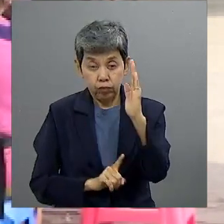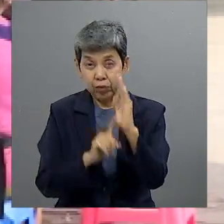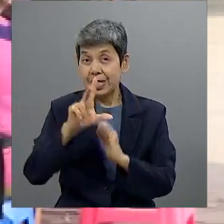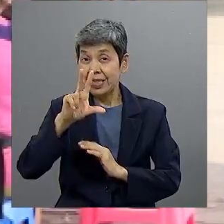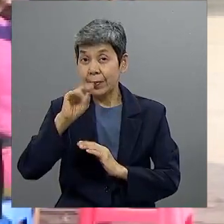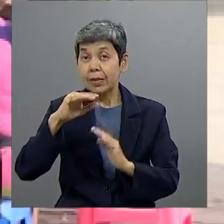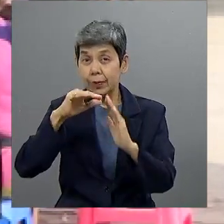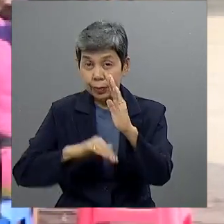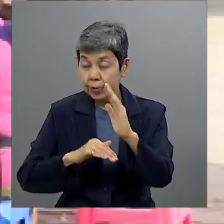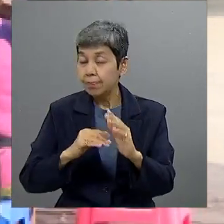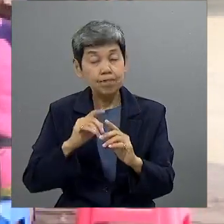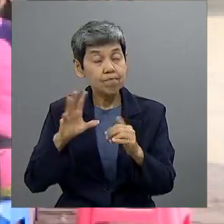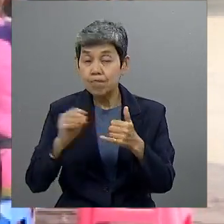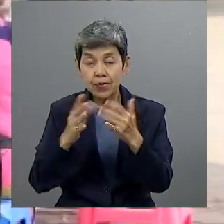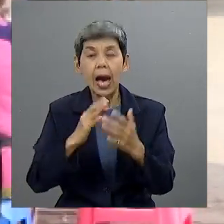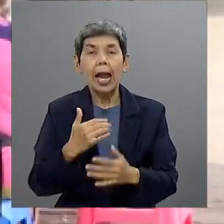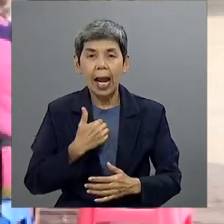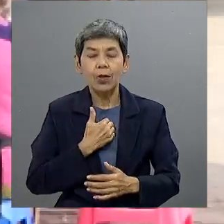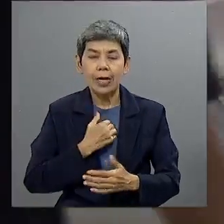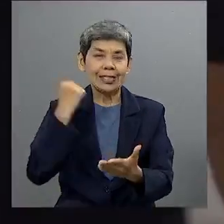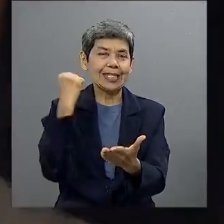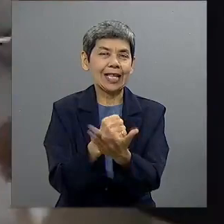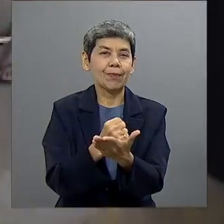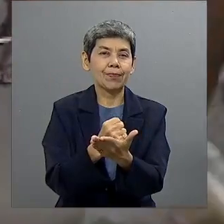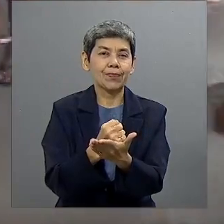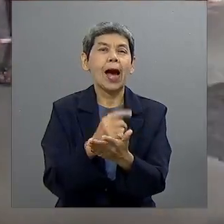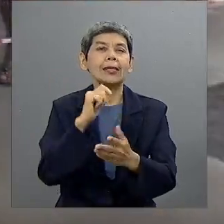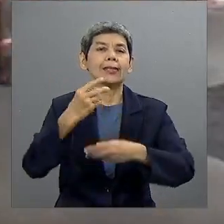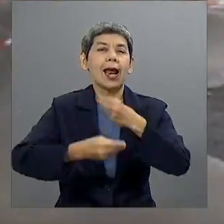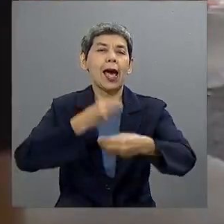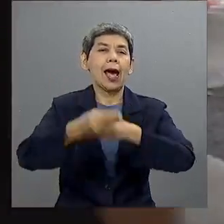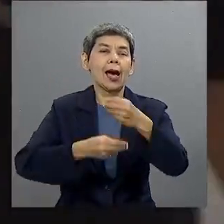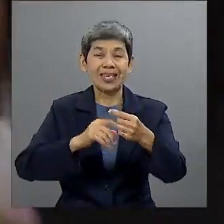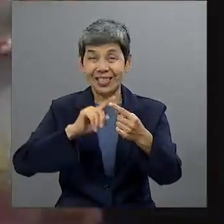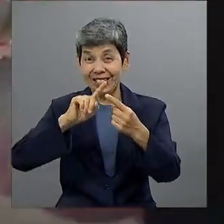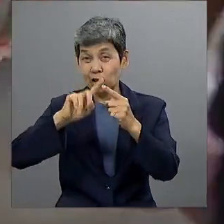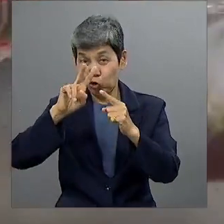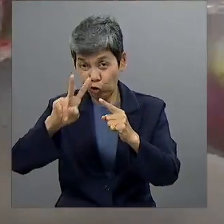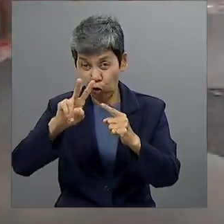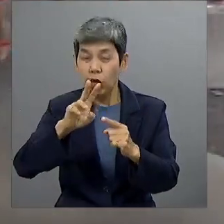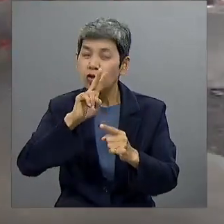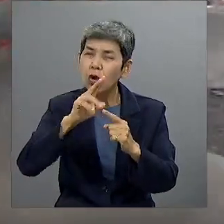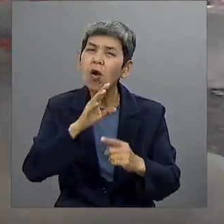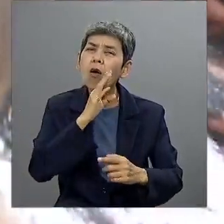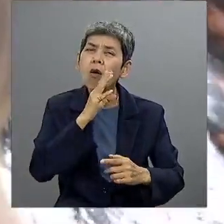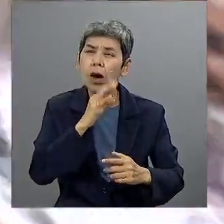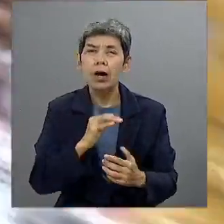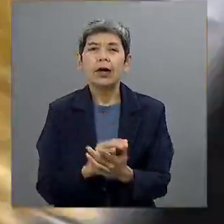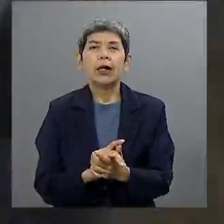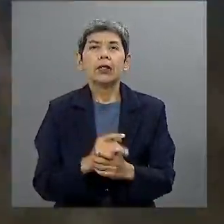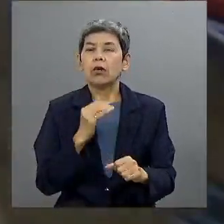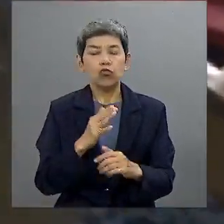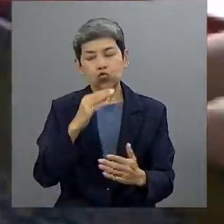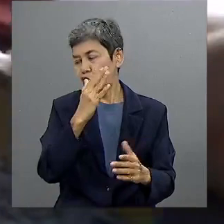ความเสี่ยงเราก็จะสแตมป์เป็นโลโก้ตลาดให้กับส่วนที่2จะเป็นส่วนของการพักงานนะฮะซึ่งก็แบ่